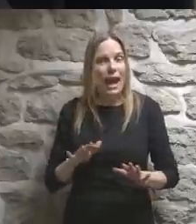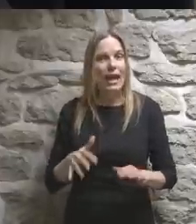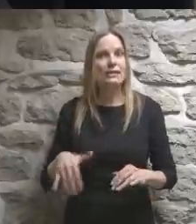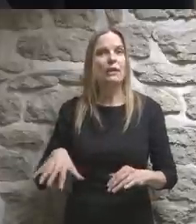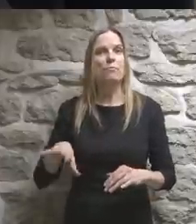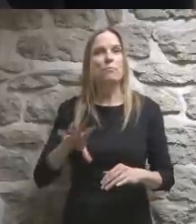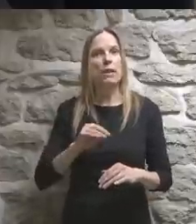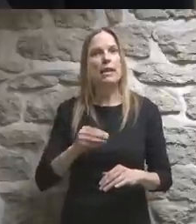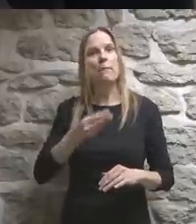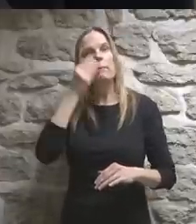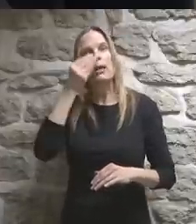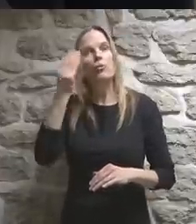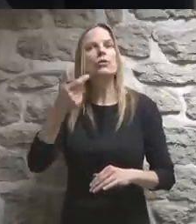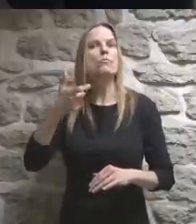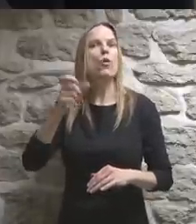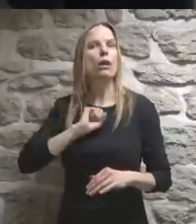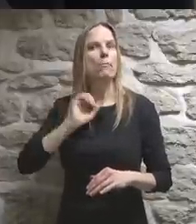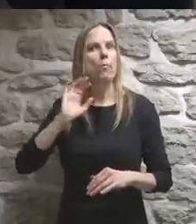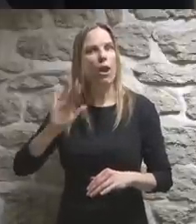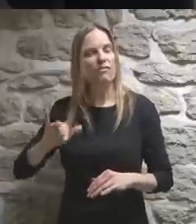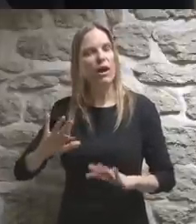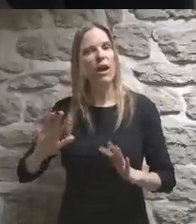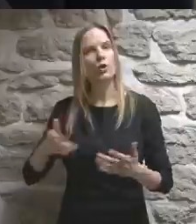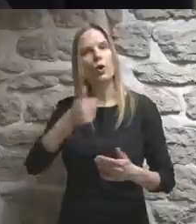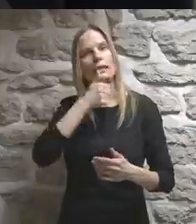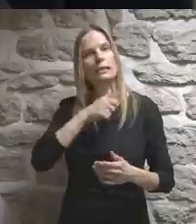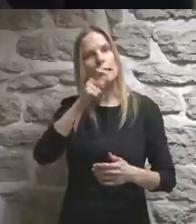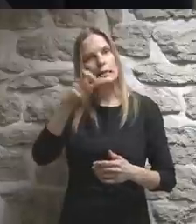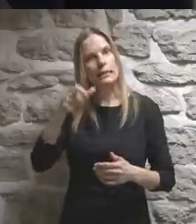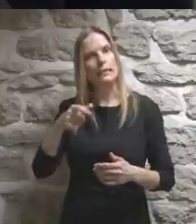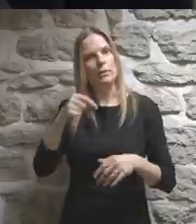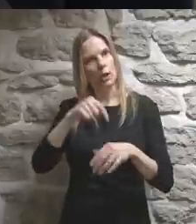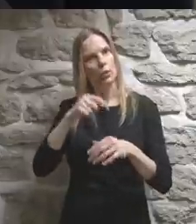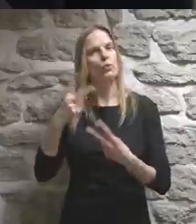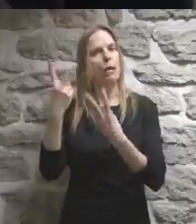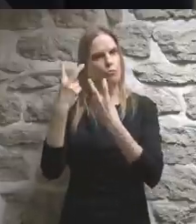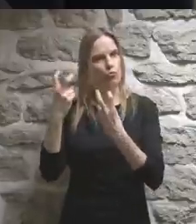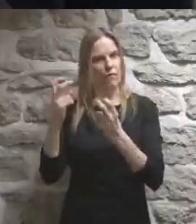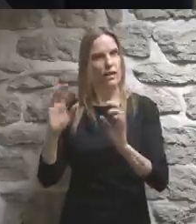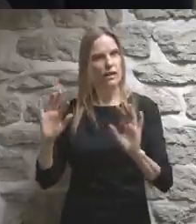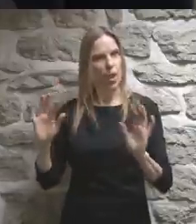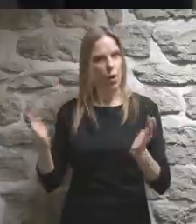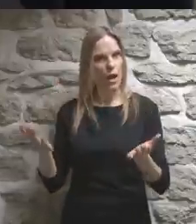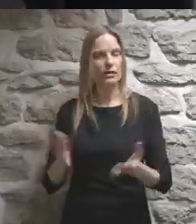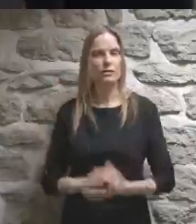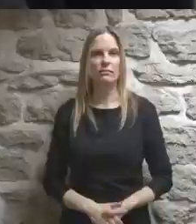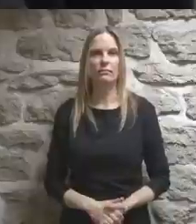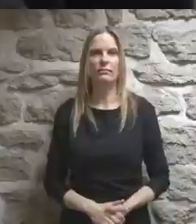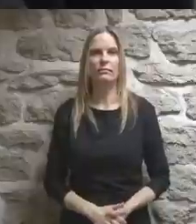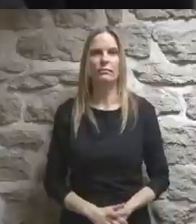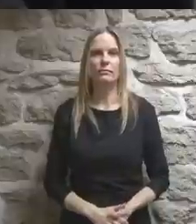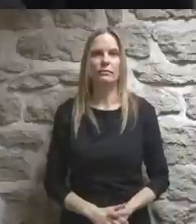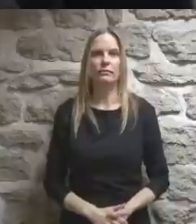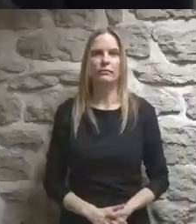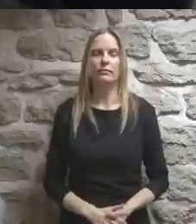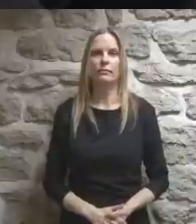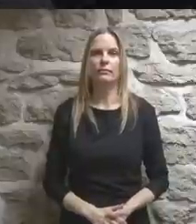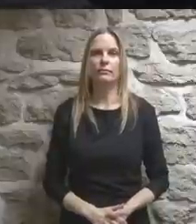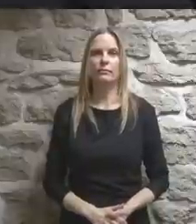rohkem selle nimel pingutama, et ka Eesti inimesed tunneksid ennast turvaliselt. Aga lühidalt kõik.